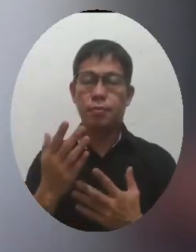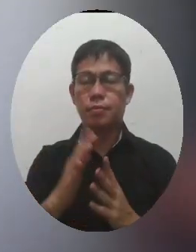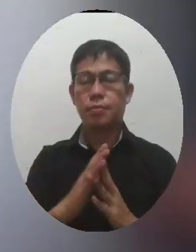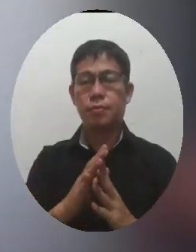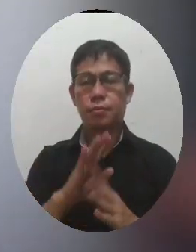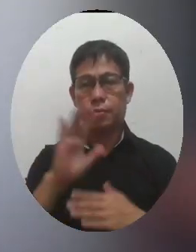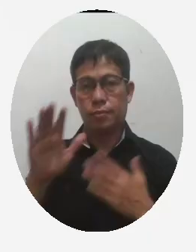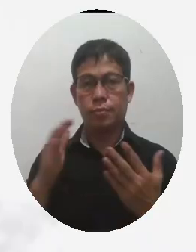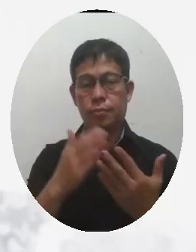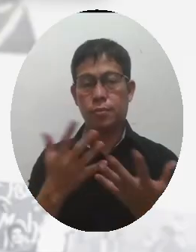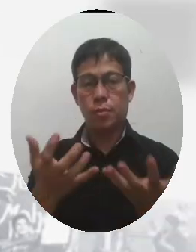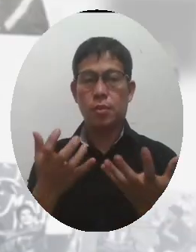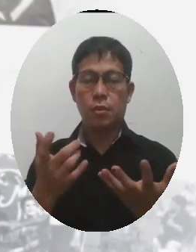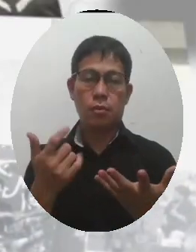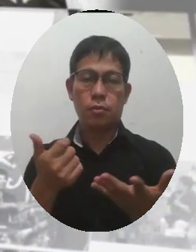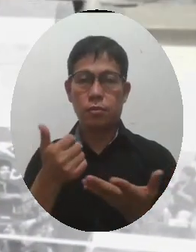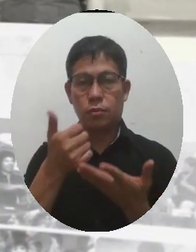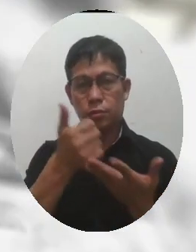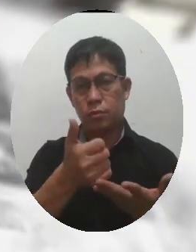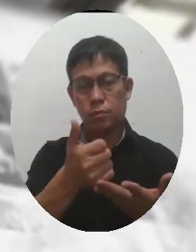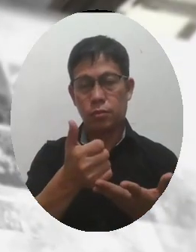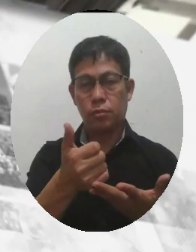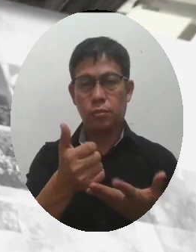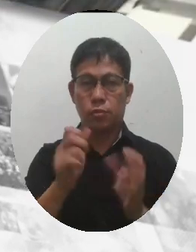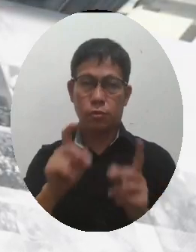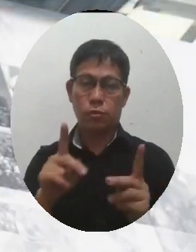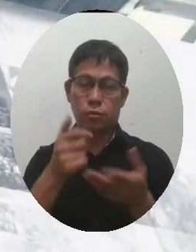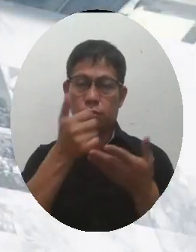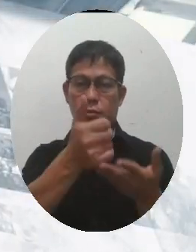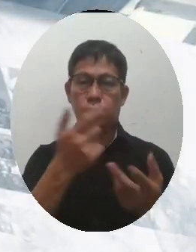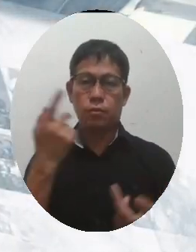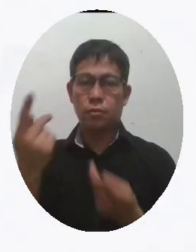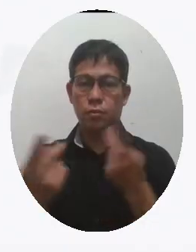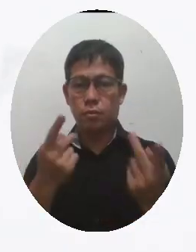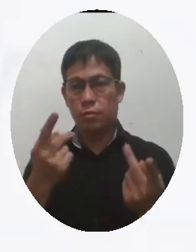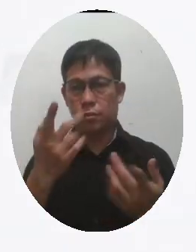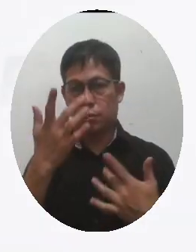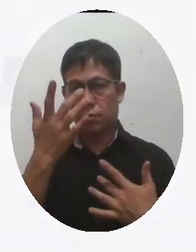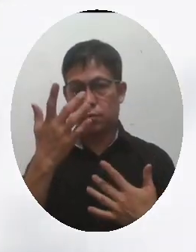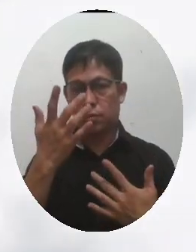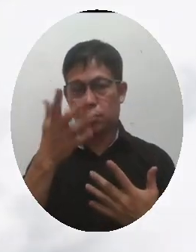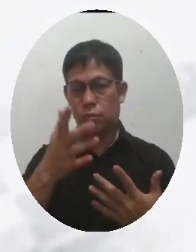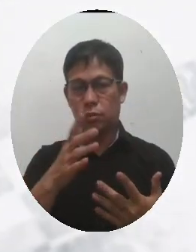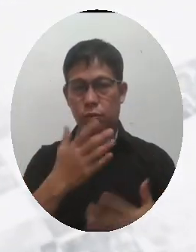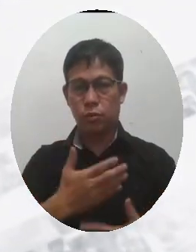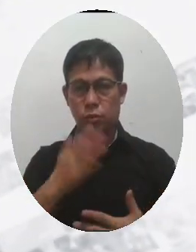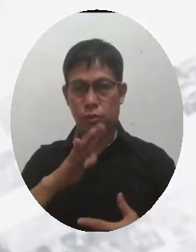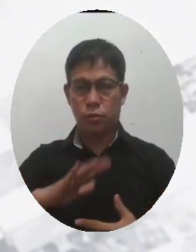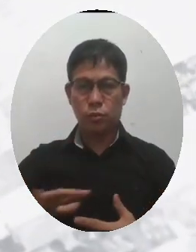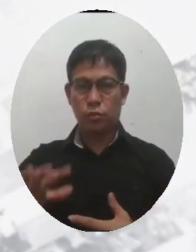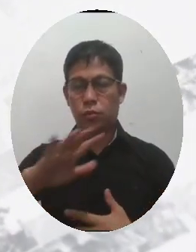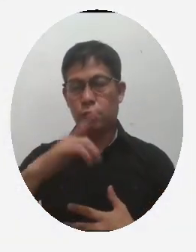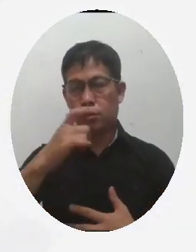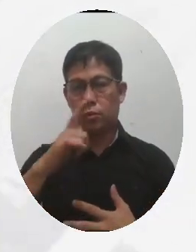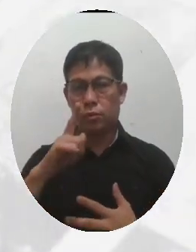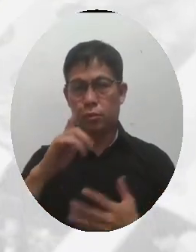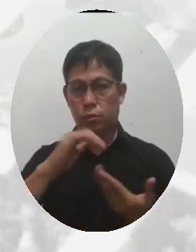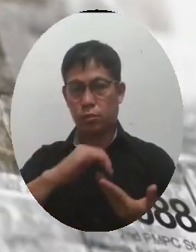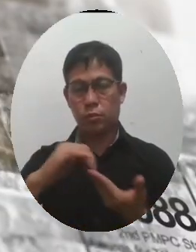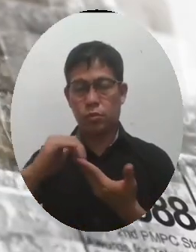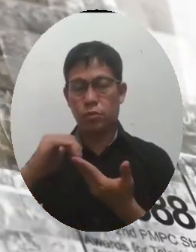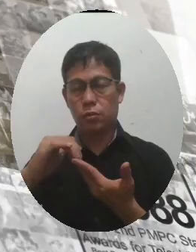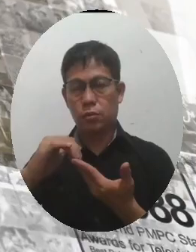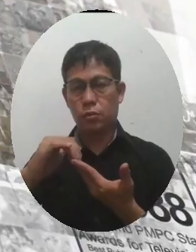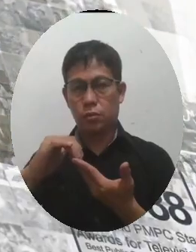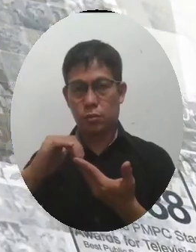Orly Mercado. Lahat tayo'y nagkakaroon ng pagkakataon na makatulong sa kapwa. Nakatataba ng puso